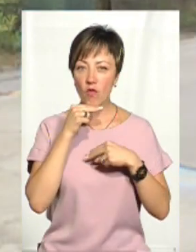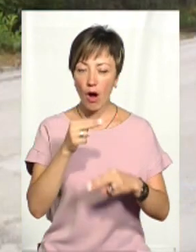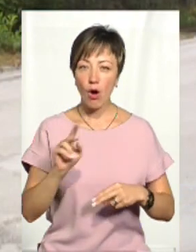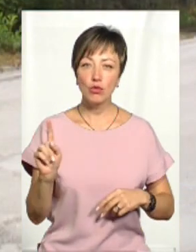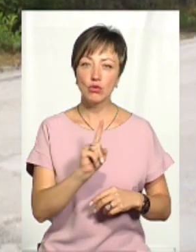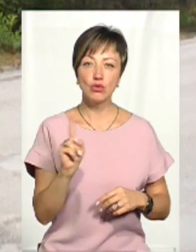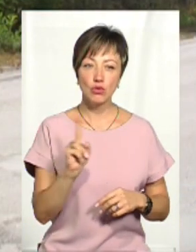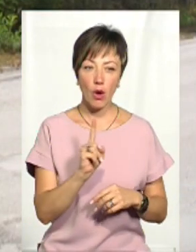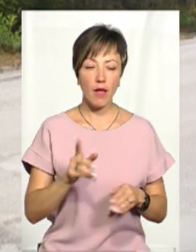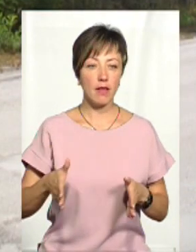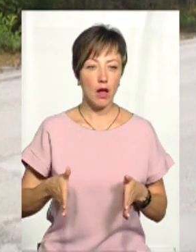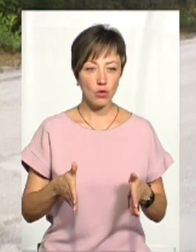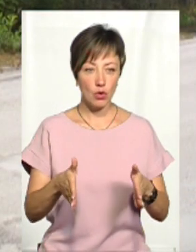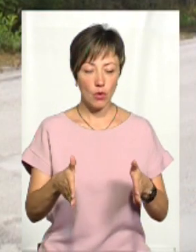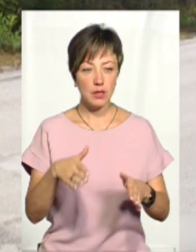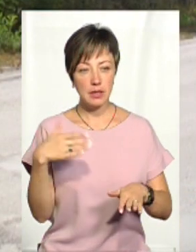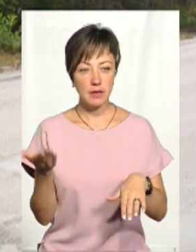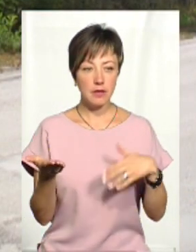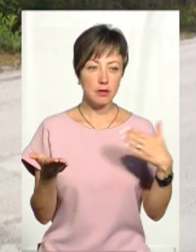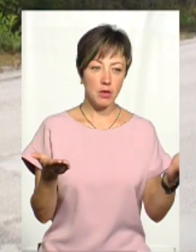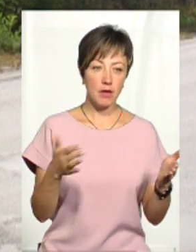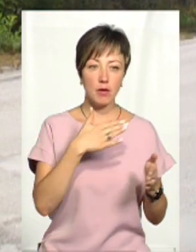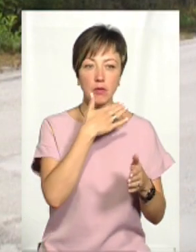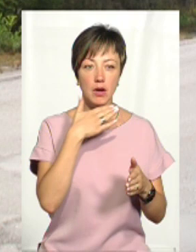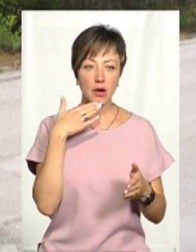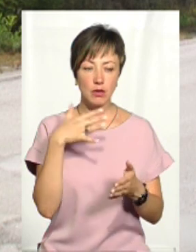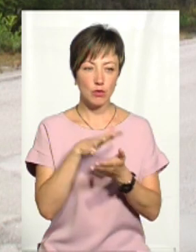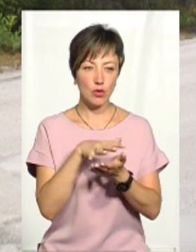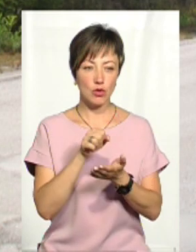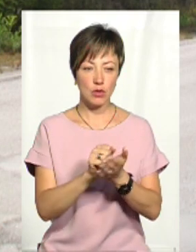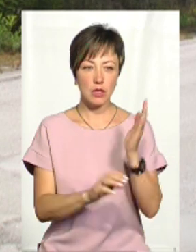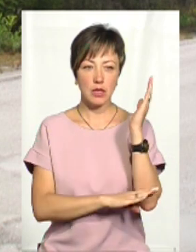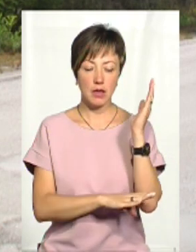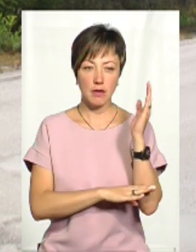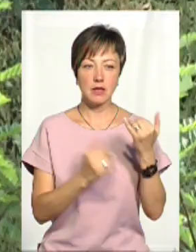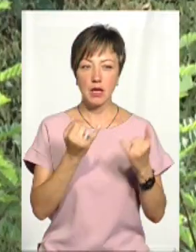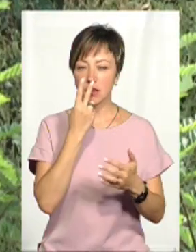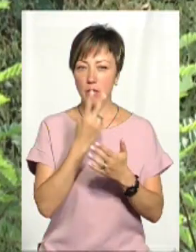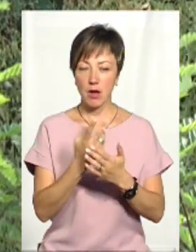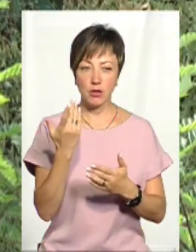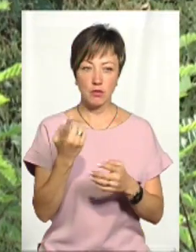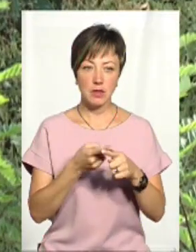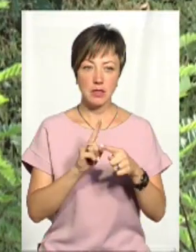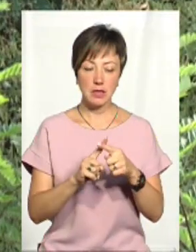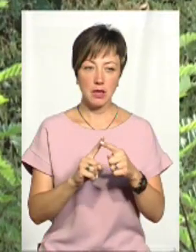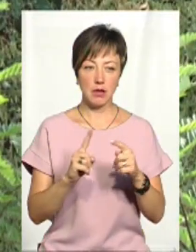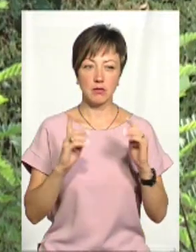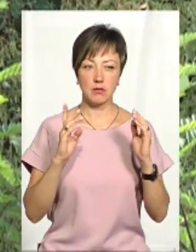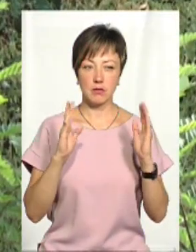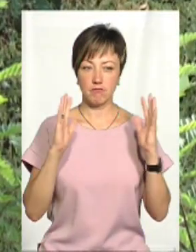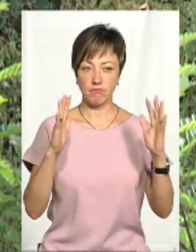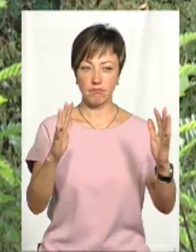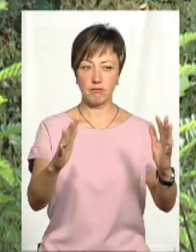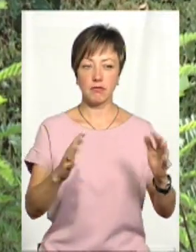те, що на дорозі зліва та справа було дуже багато уражених дерев. Ми зараз можемо бачити це на екрані.